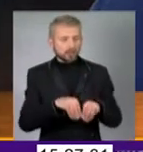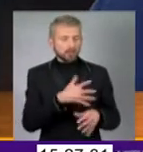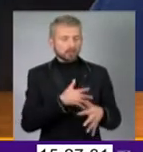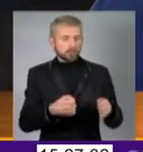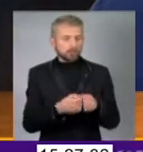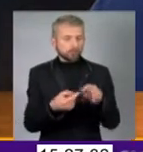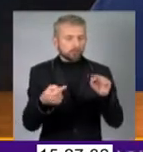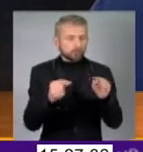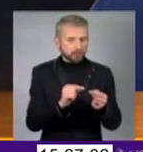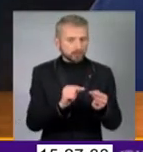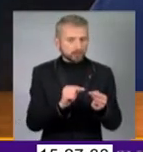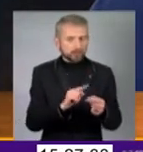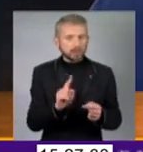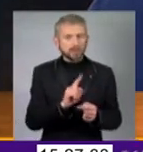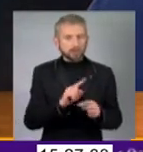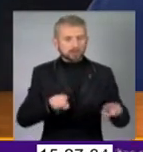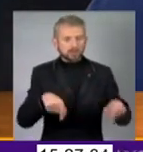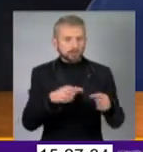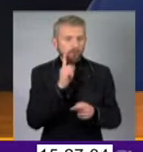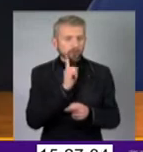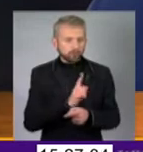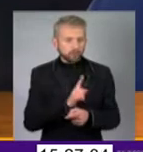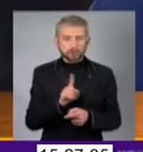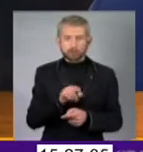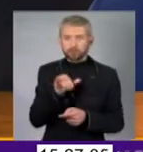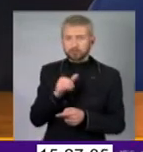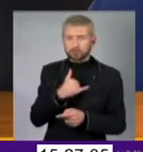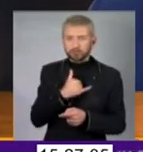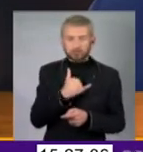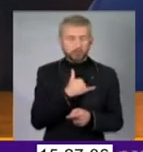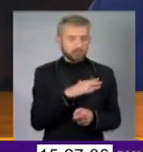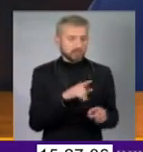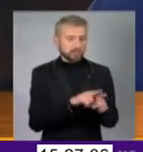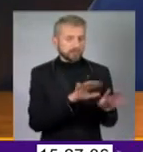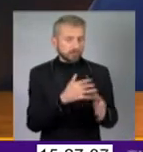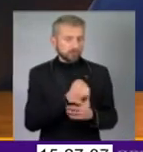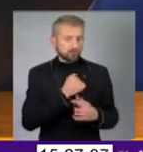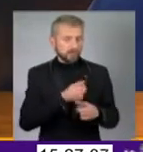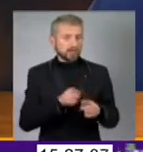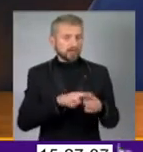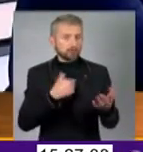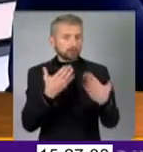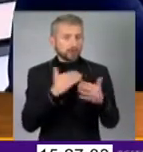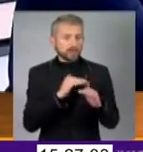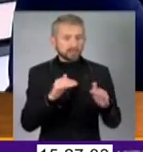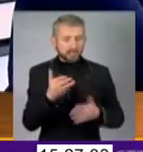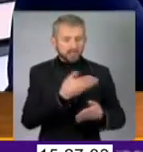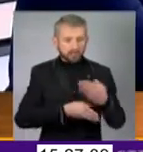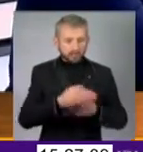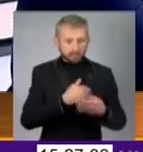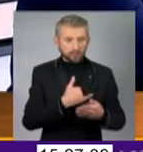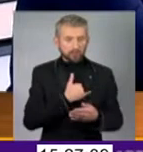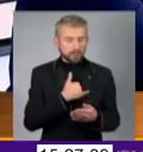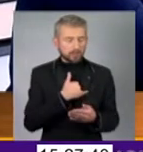категорично проти, щоб створити зручність. У вас були такі випадки? У нас були такі випадки, на жаль, і це стосувалося безпосередньо дітей-інвалідів. Це мене